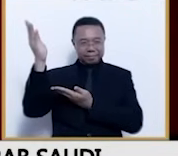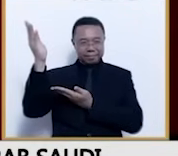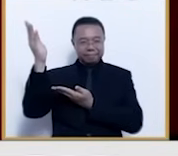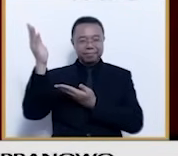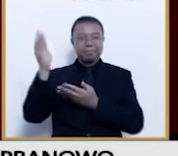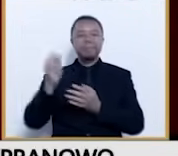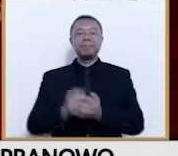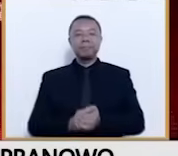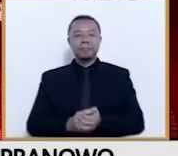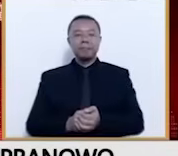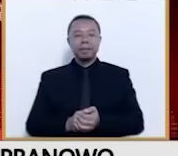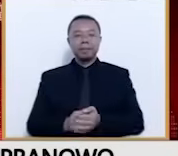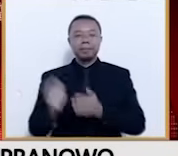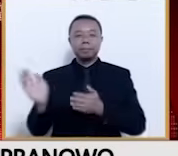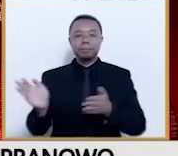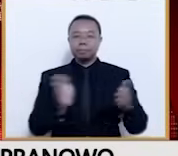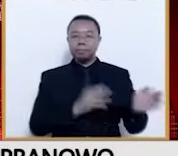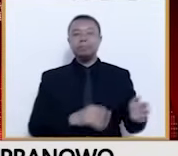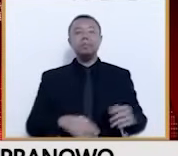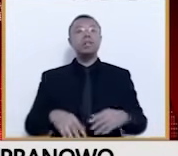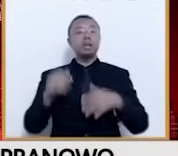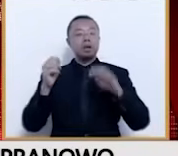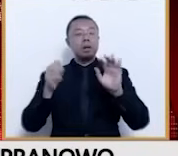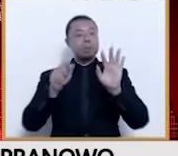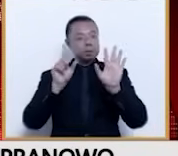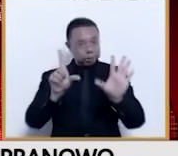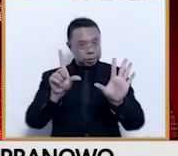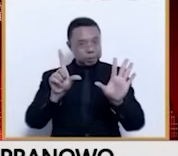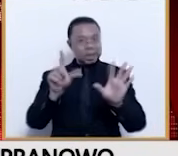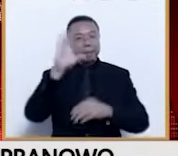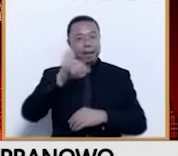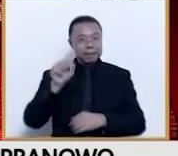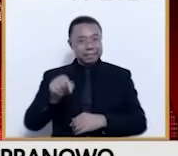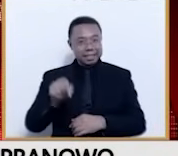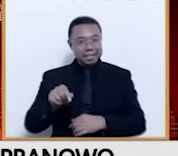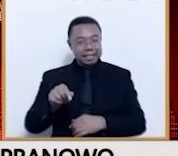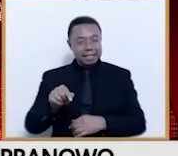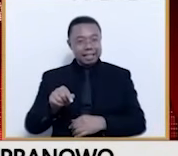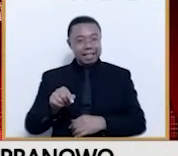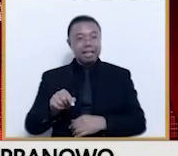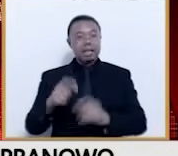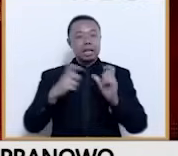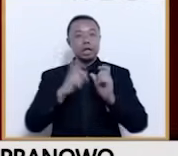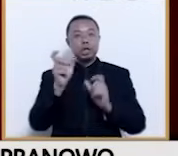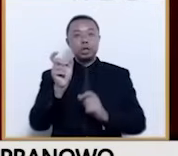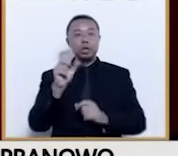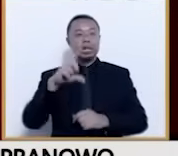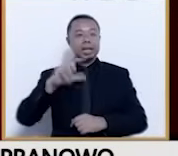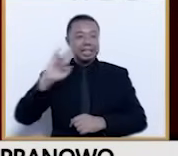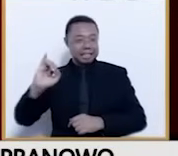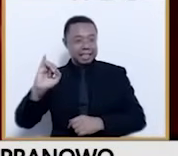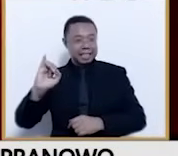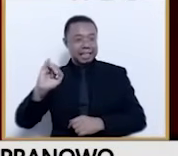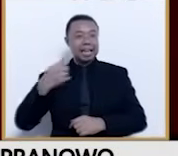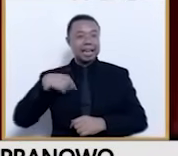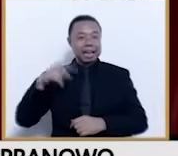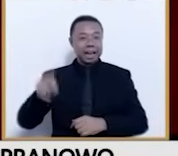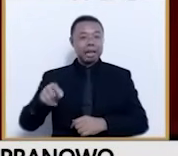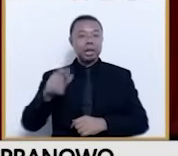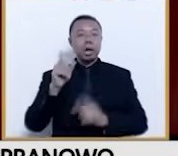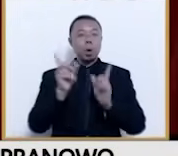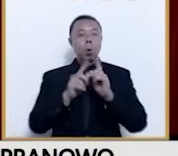Indonesia. Dan panelis terakhir malam hari ini, Suci Fitriah Tanjung, Direktur